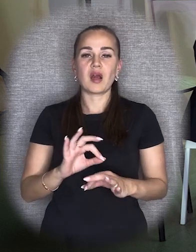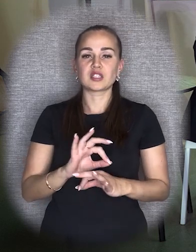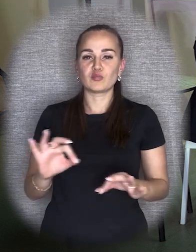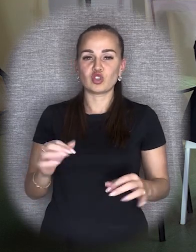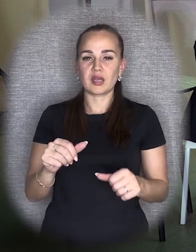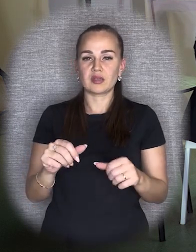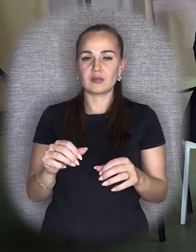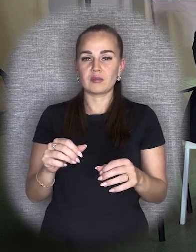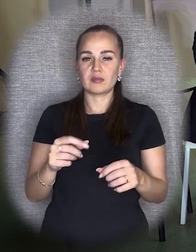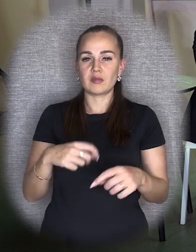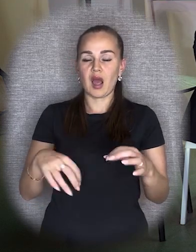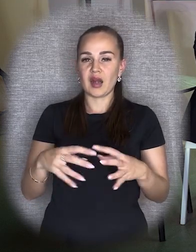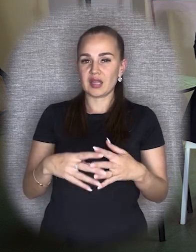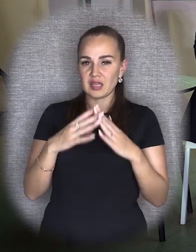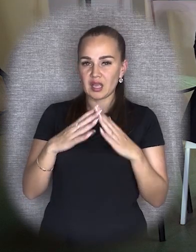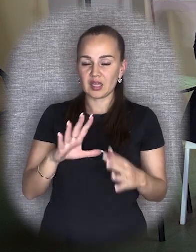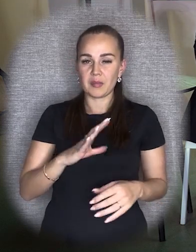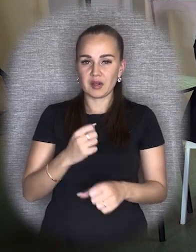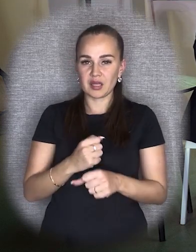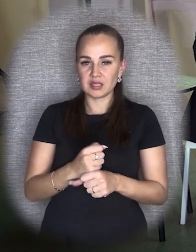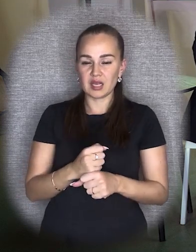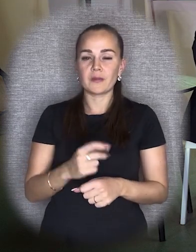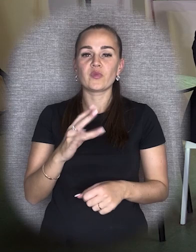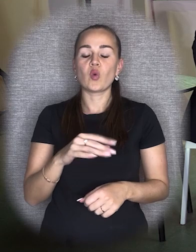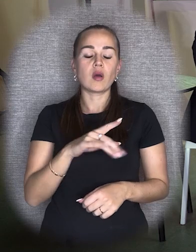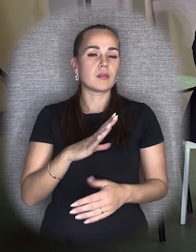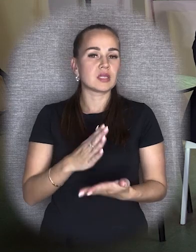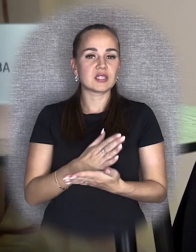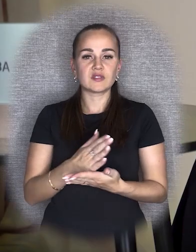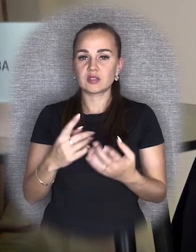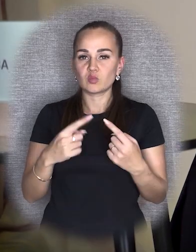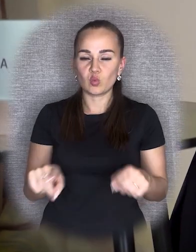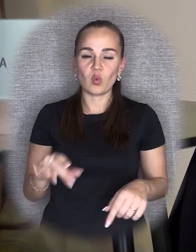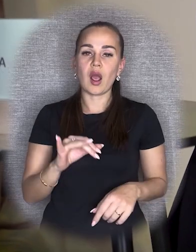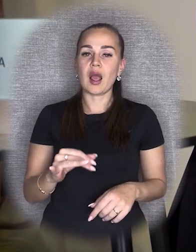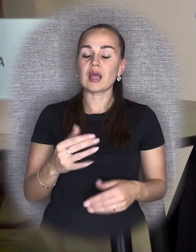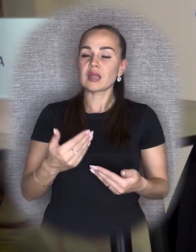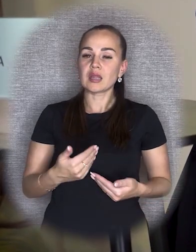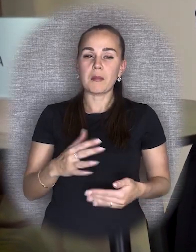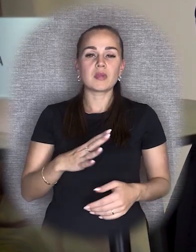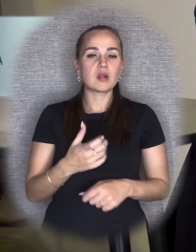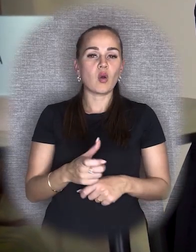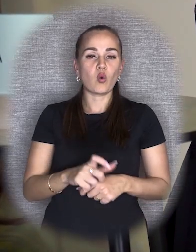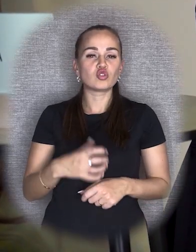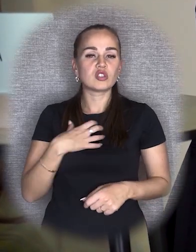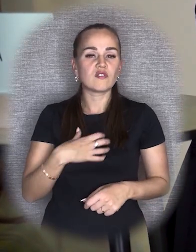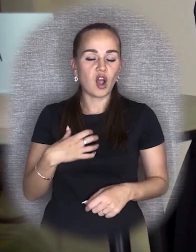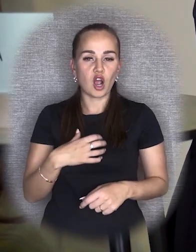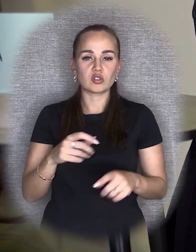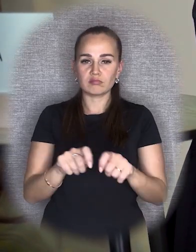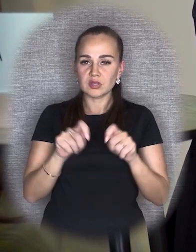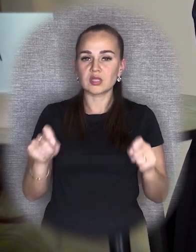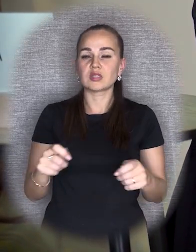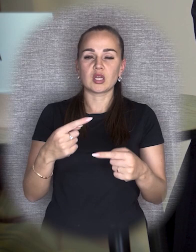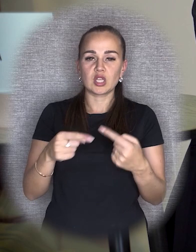архитектором Александром Кривенцовым, но была принципиально другой. И нам было очень важно создать совершенно